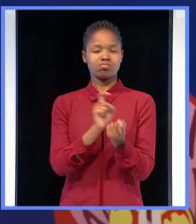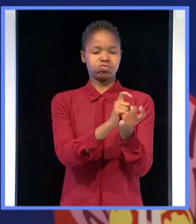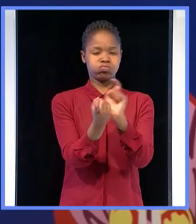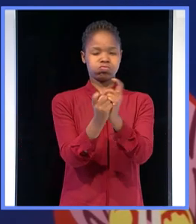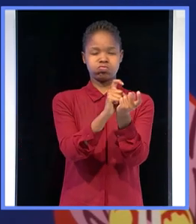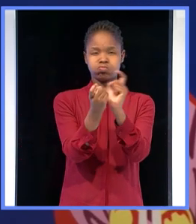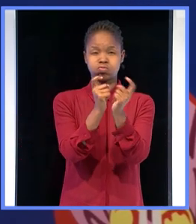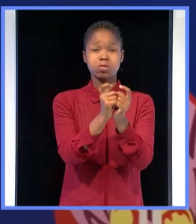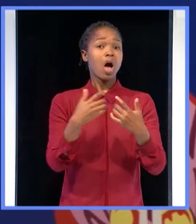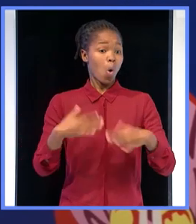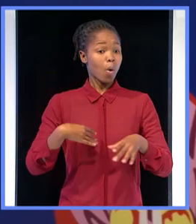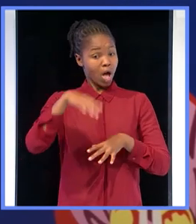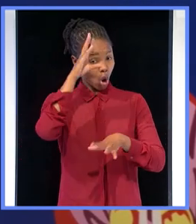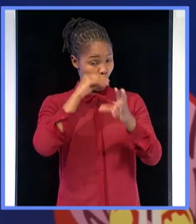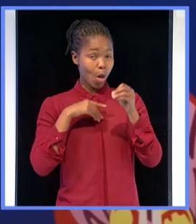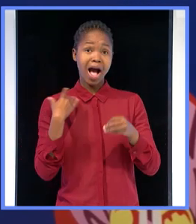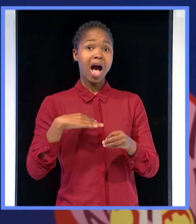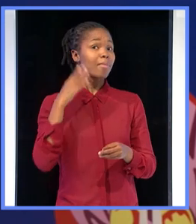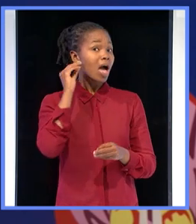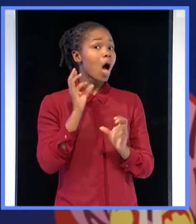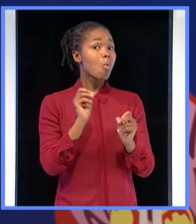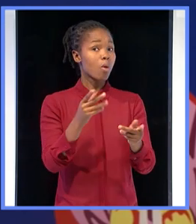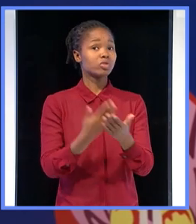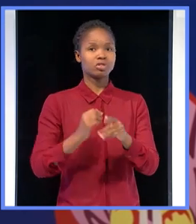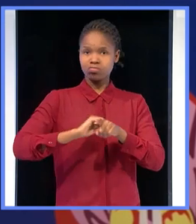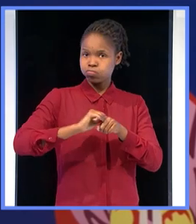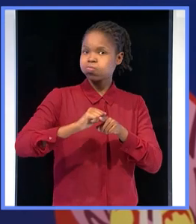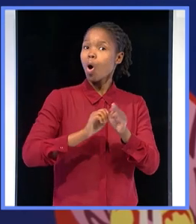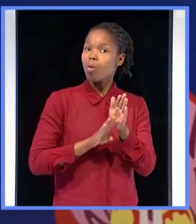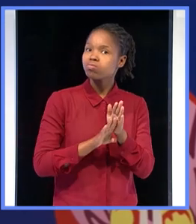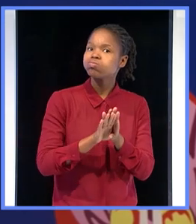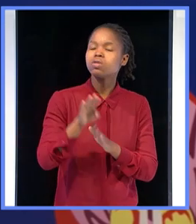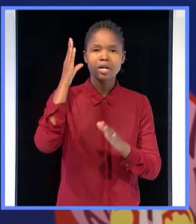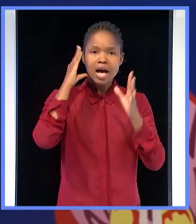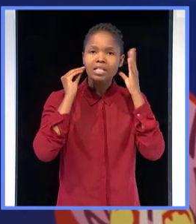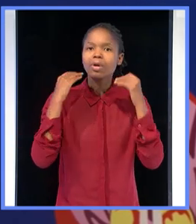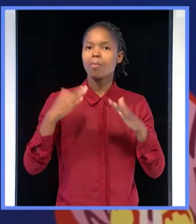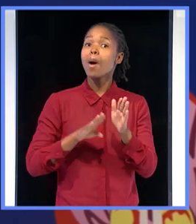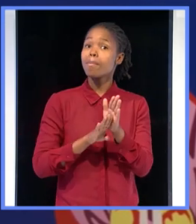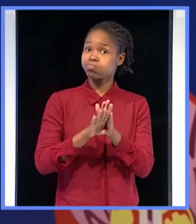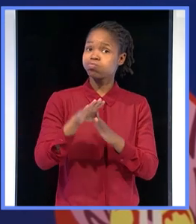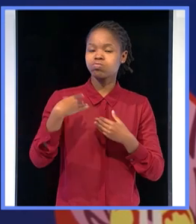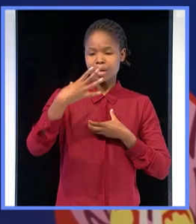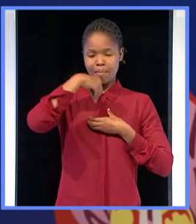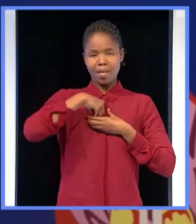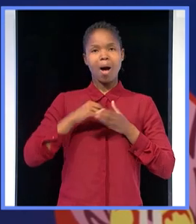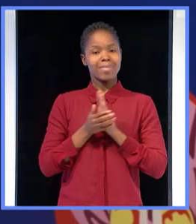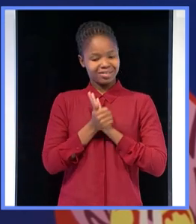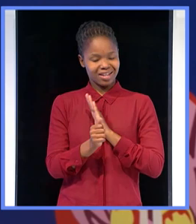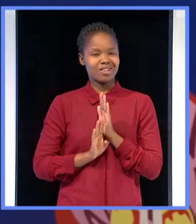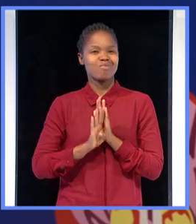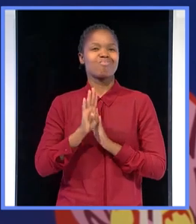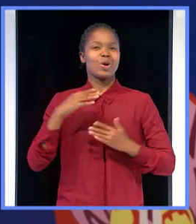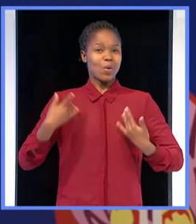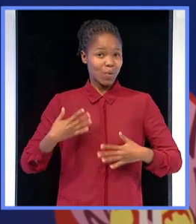goed voorberei, maar ek het soos glad nie soos verwag dat ek baie goed gaan doen of so nie. Ek wou net gegaan het vir die experience. En